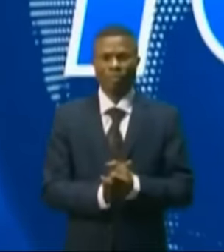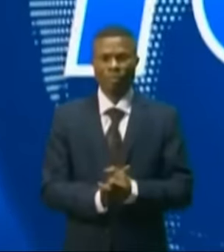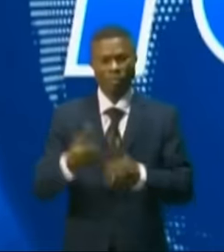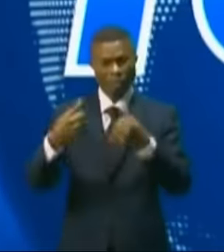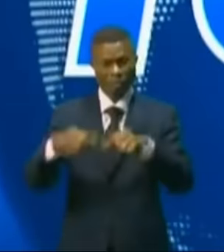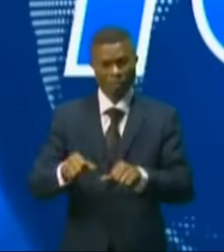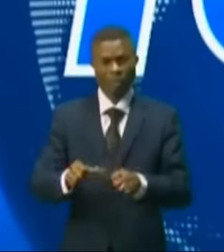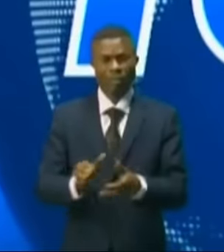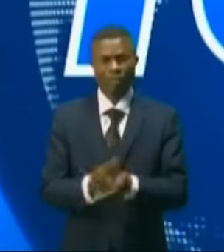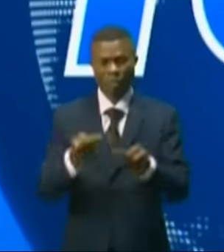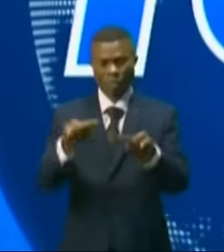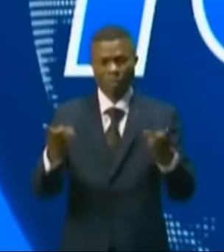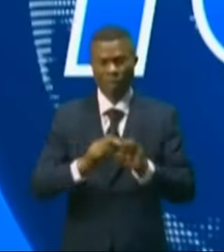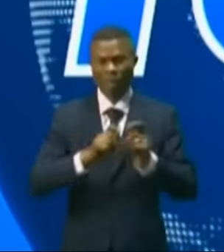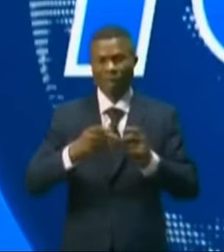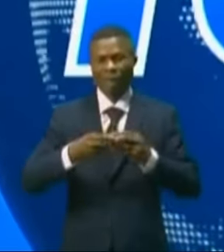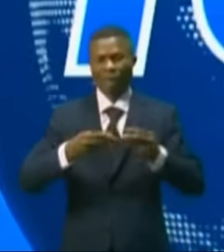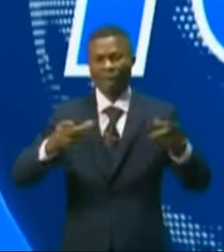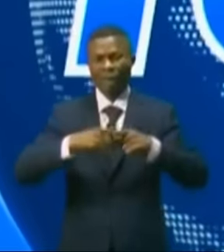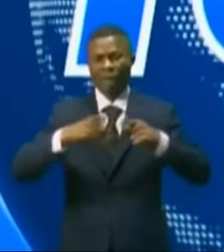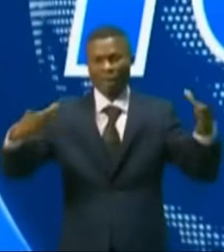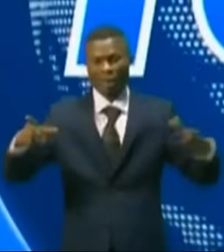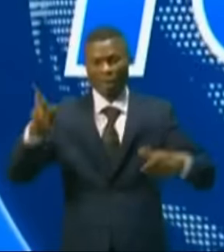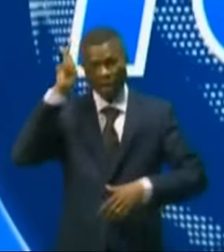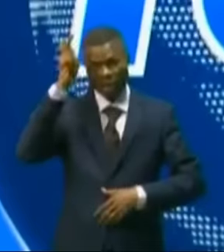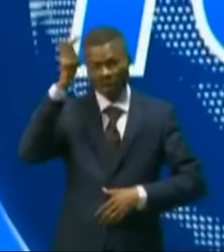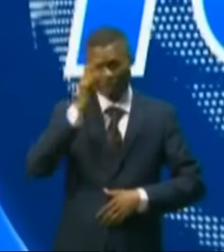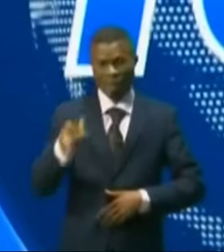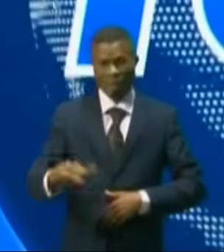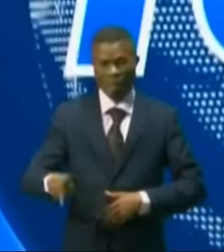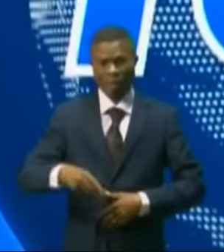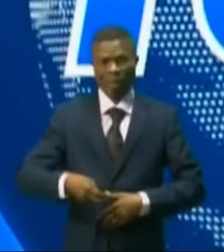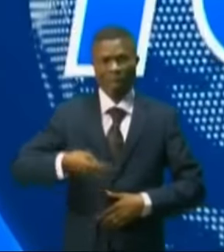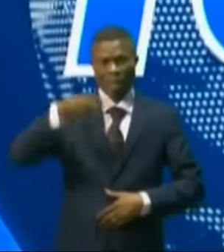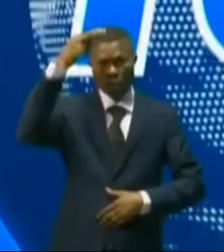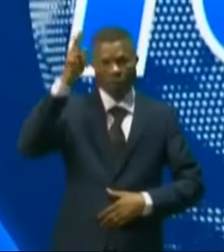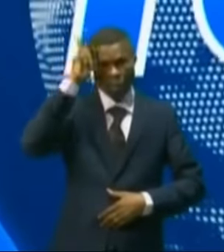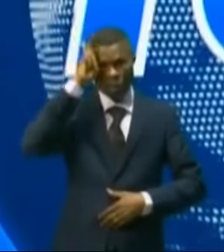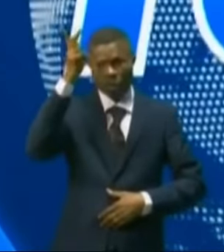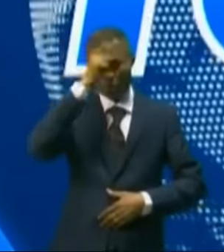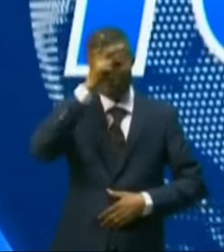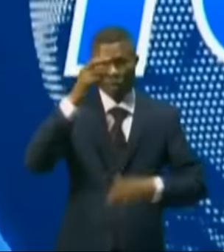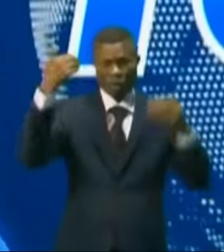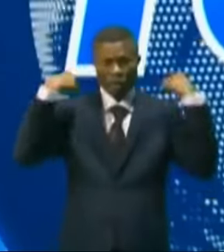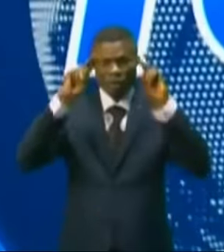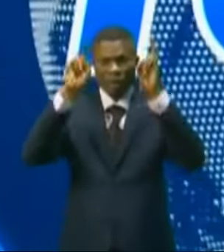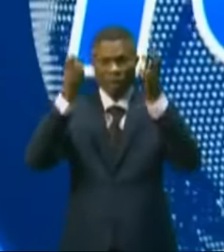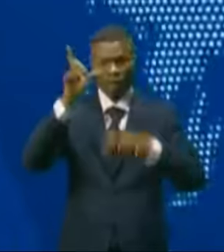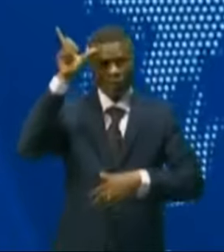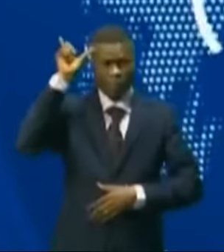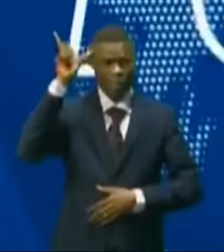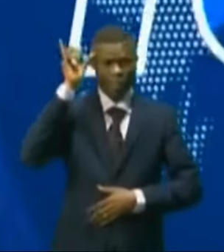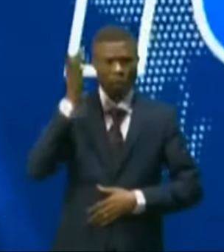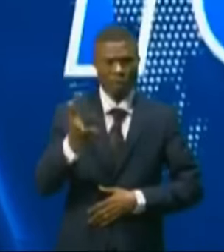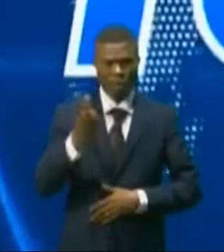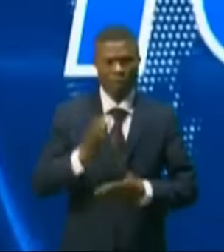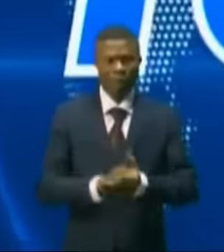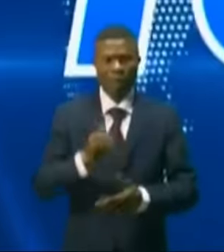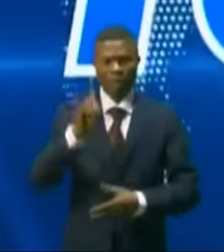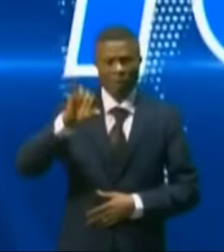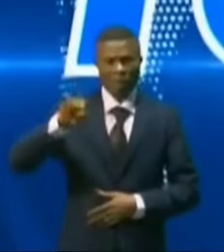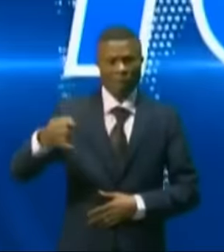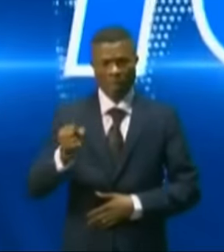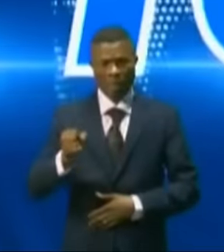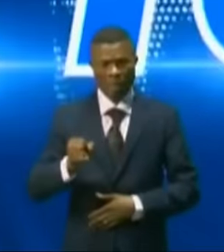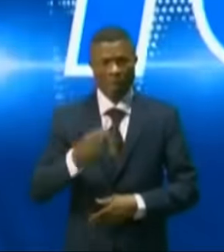Restons dans l'espace Grand Katanga, plus précisément dans la province du Haut-Katanga, où la maire de la ville de Lubumbashi, Joyce Tunda, était dans